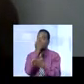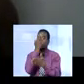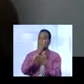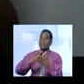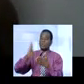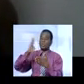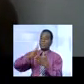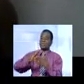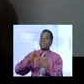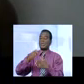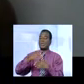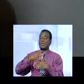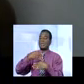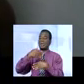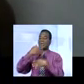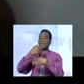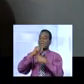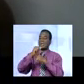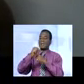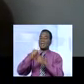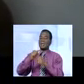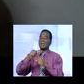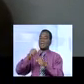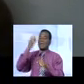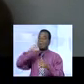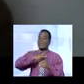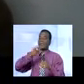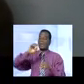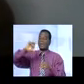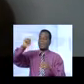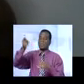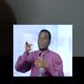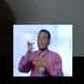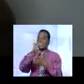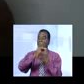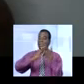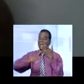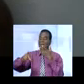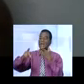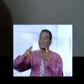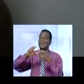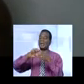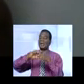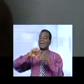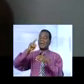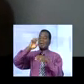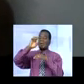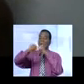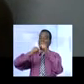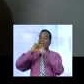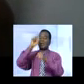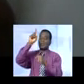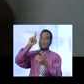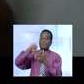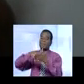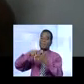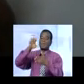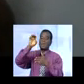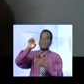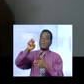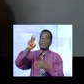Zogang est né à la faveur de la première édition en 93 du Massa.